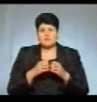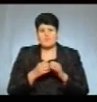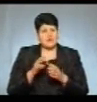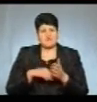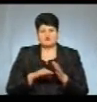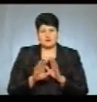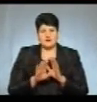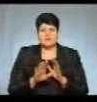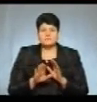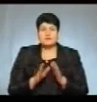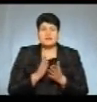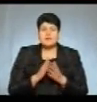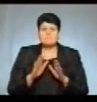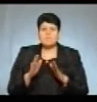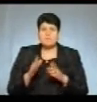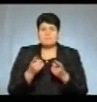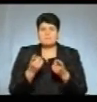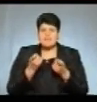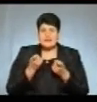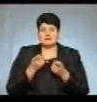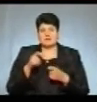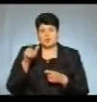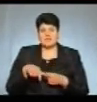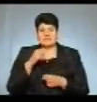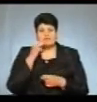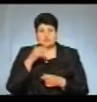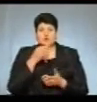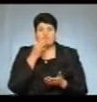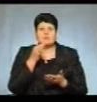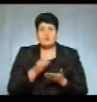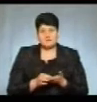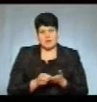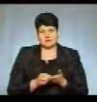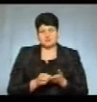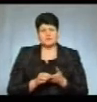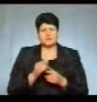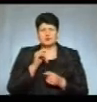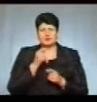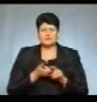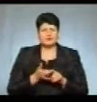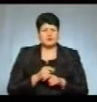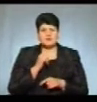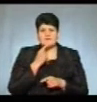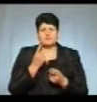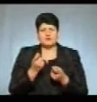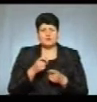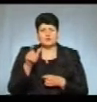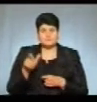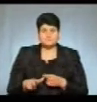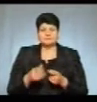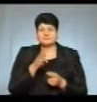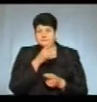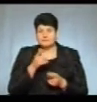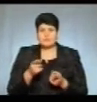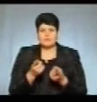штрафах. Є момент з притягненням людини винної до відповідальності. Дуже важко таку людину, скажімо, притягнути, тому що термін притягнення